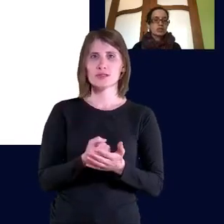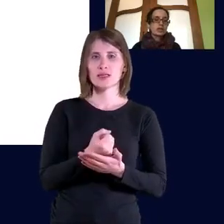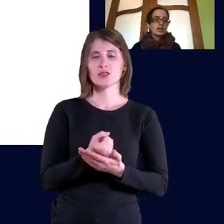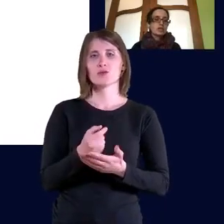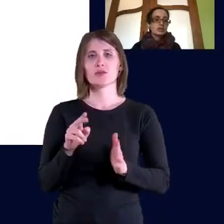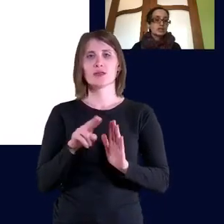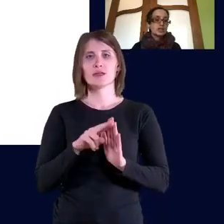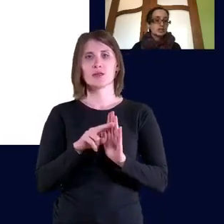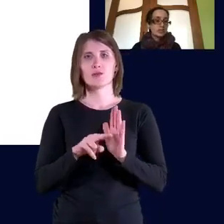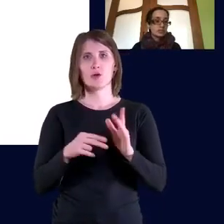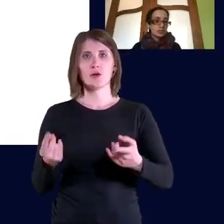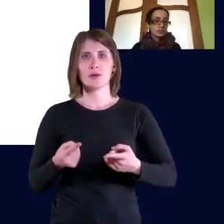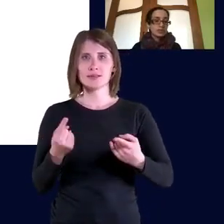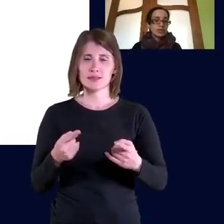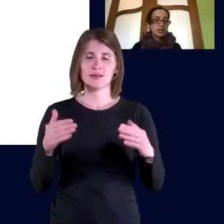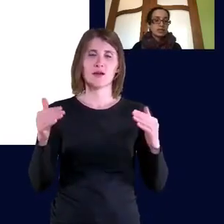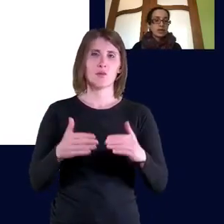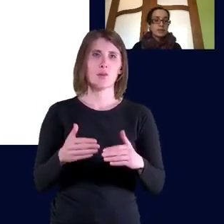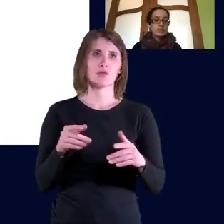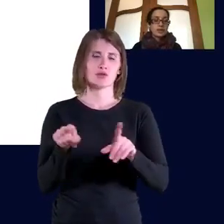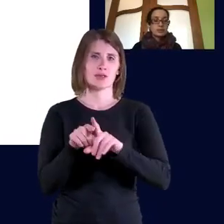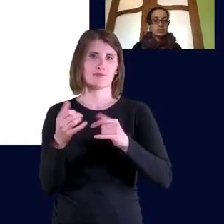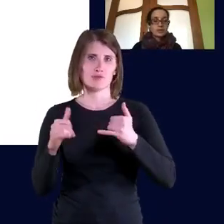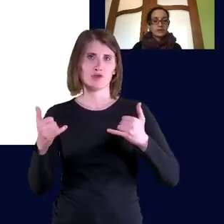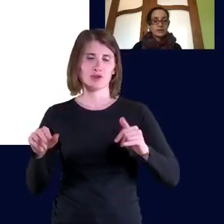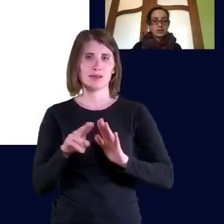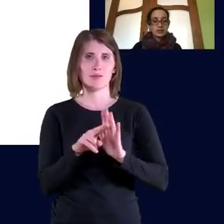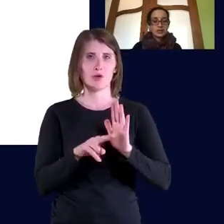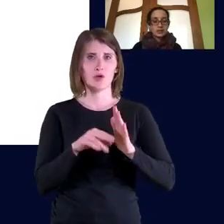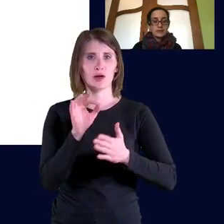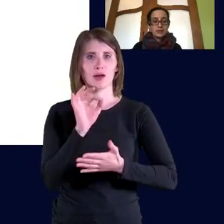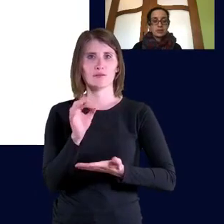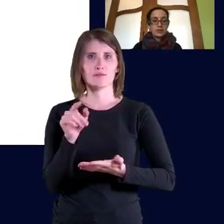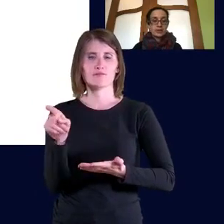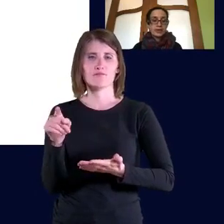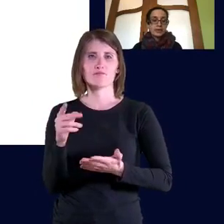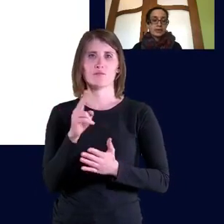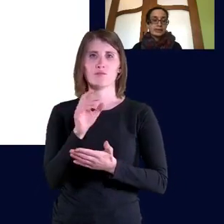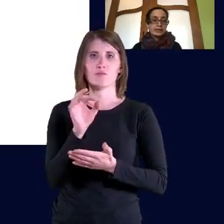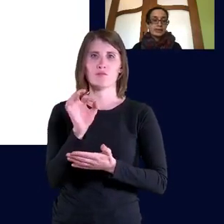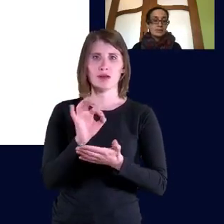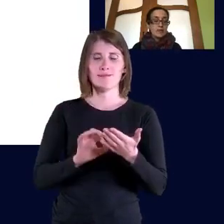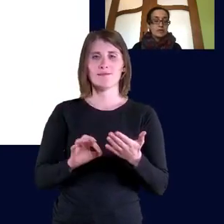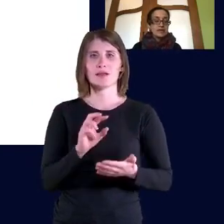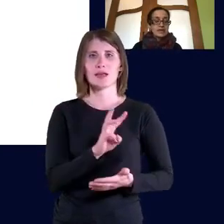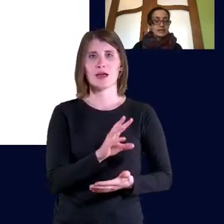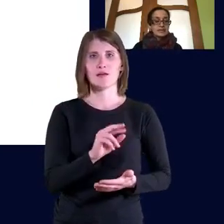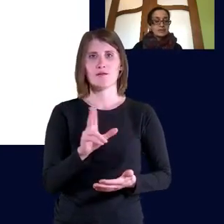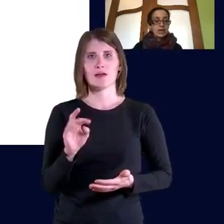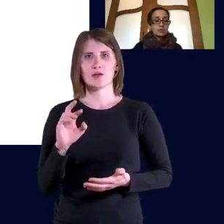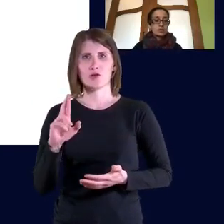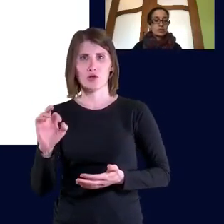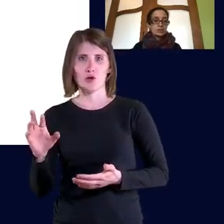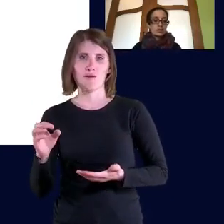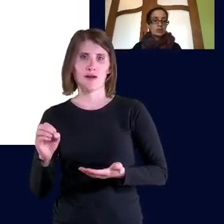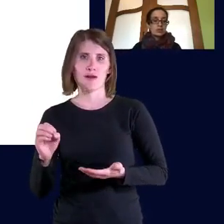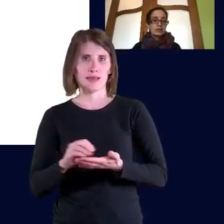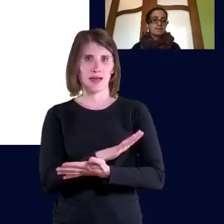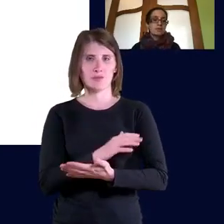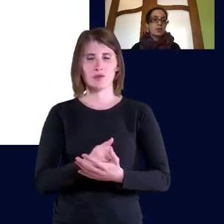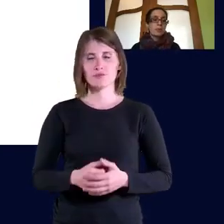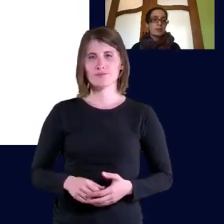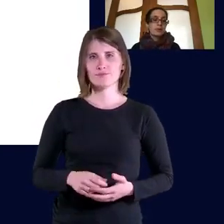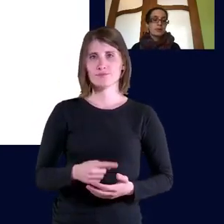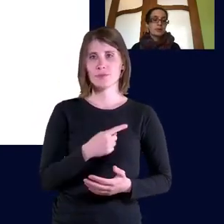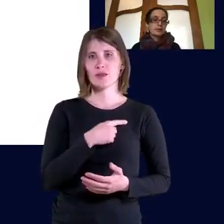programu można także korzystać z bardzo dobrych programów do grafiki wektorowych darmowych Ja już skończymy